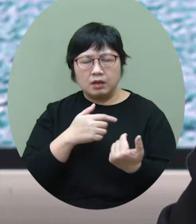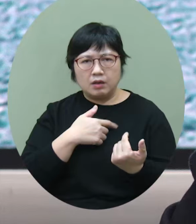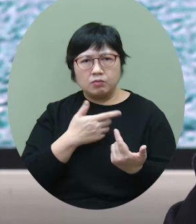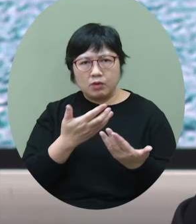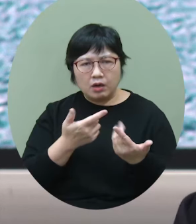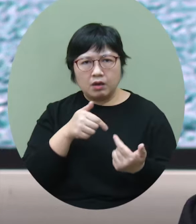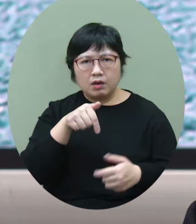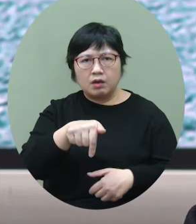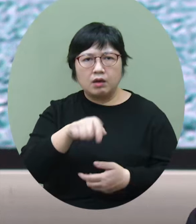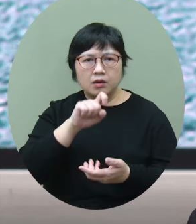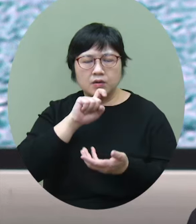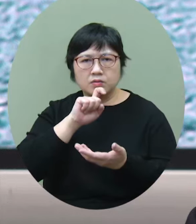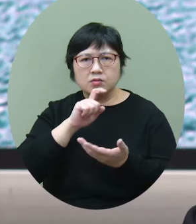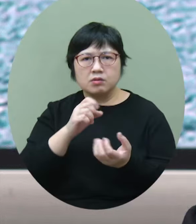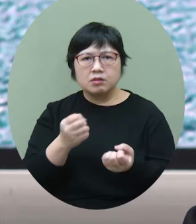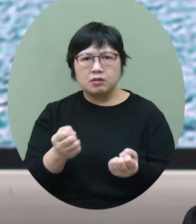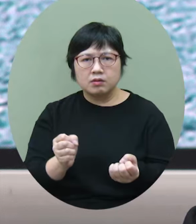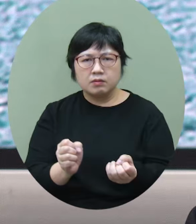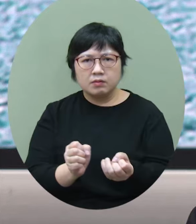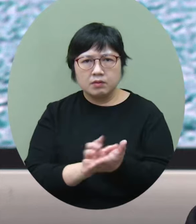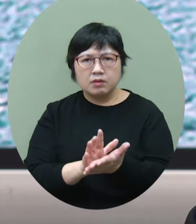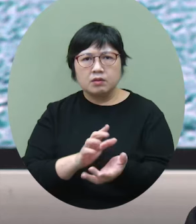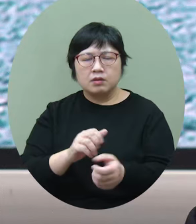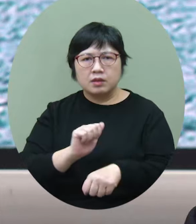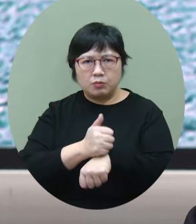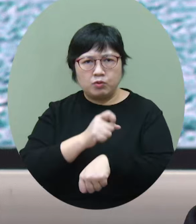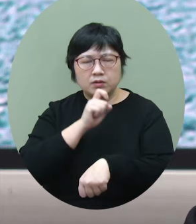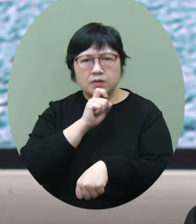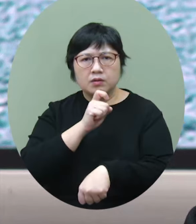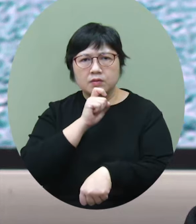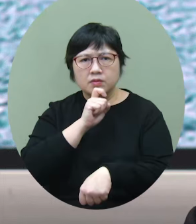能係有嗰度係有機會係